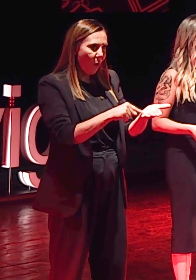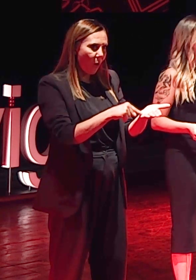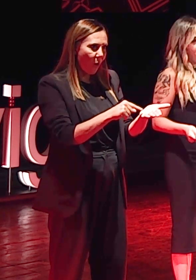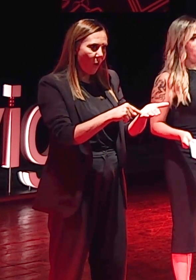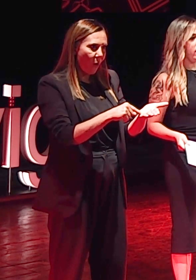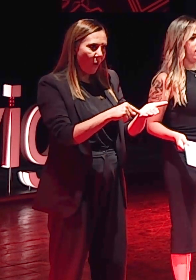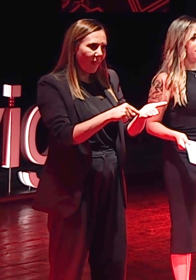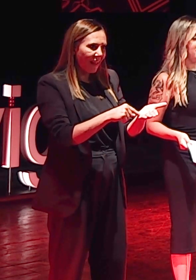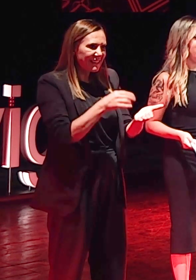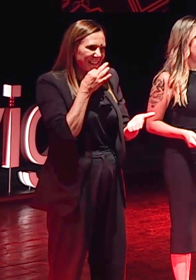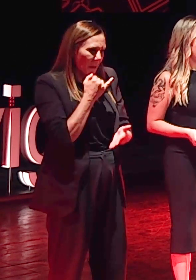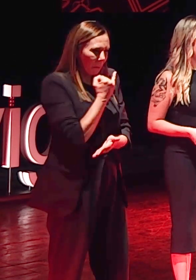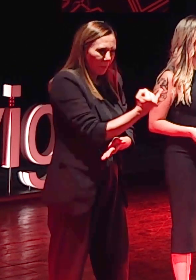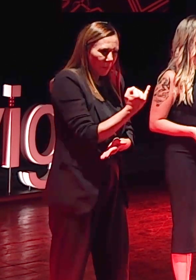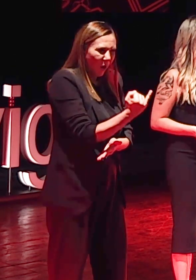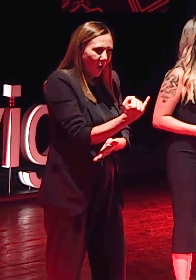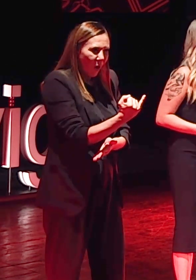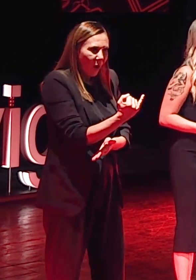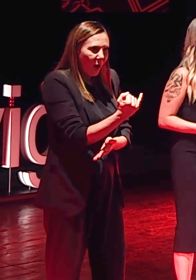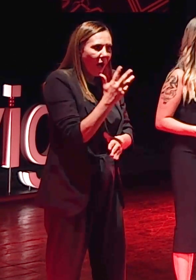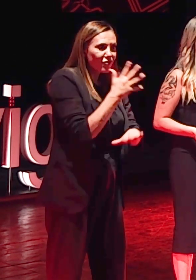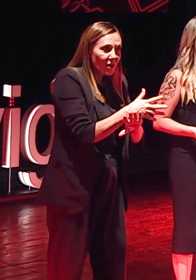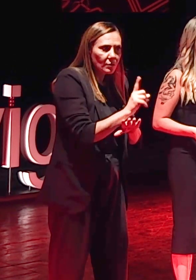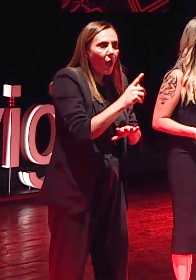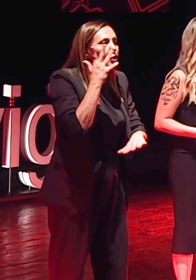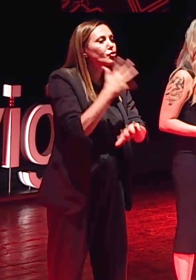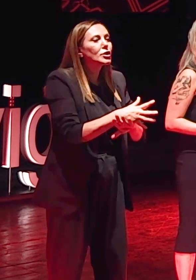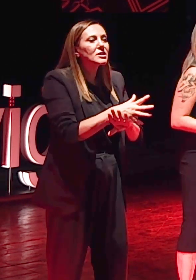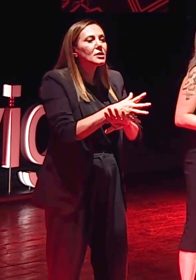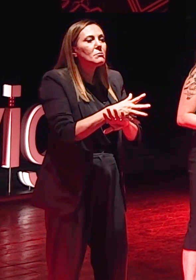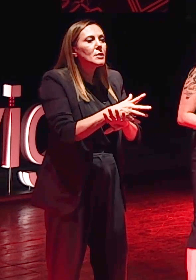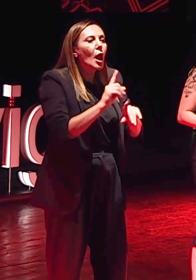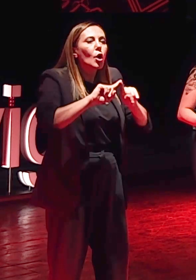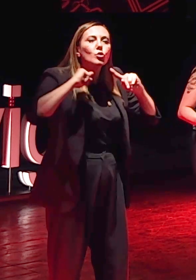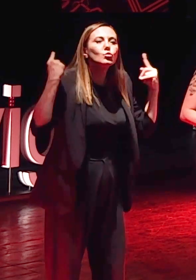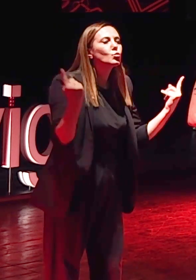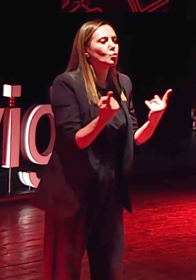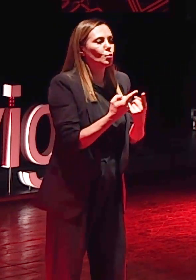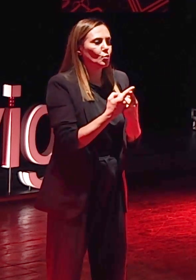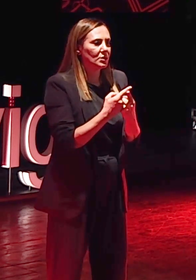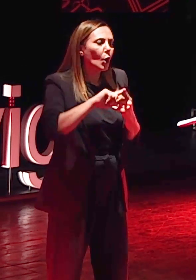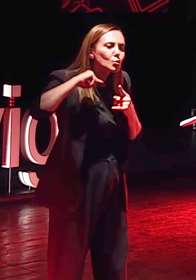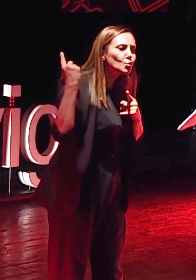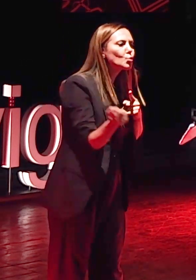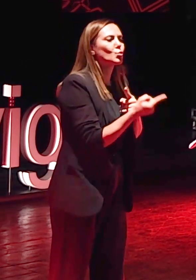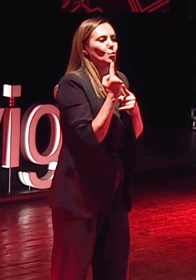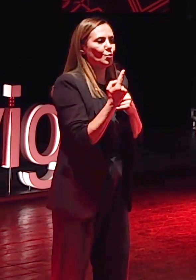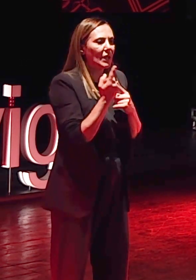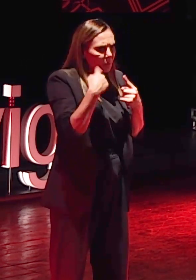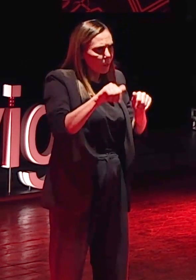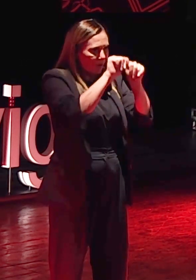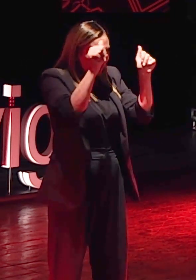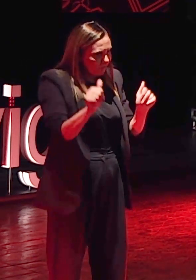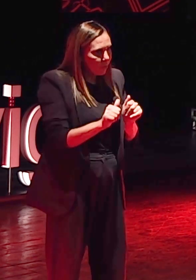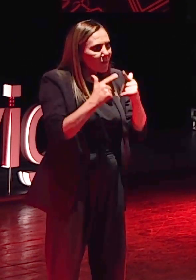per pochi ma deve iniziare ad essere accessibile a tutti A tutti coloro che utilizzano anche un'altra forma come la